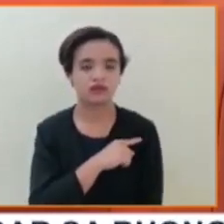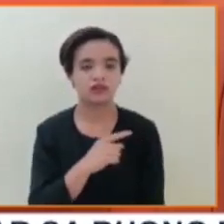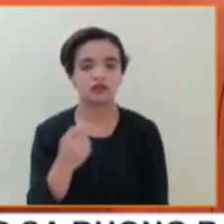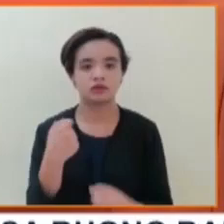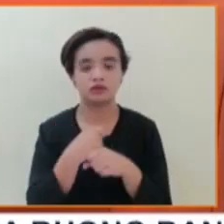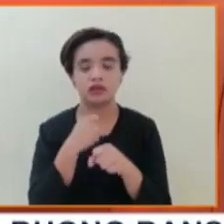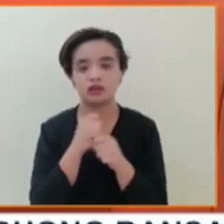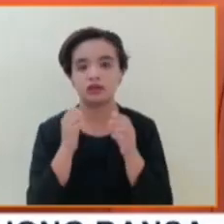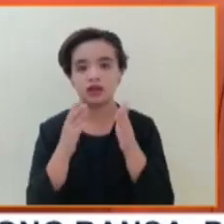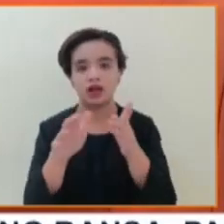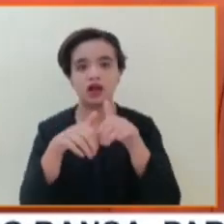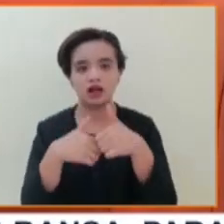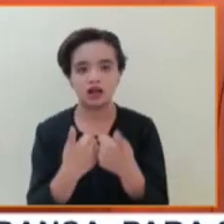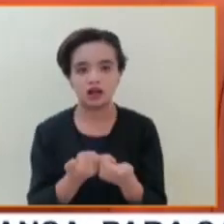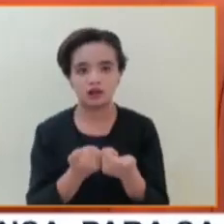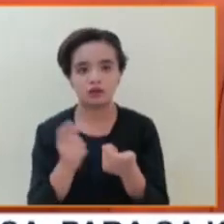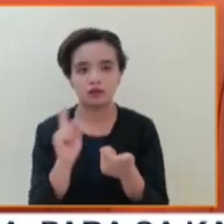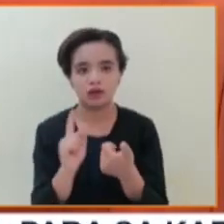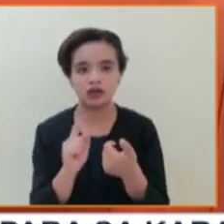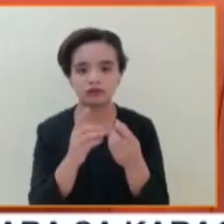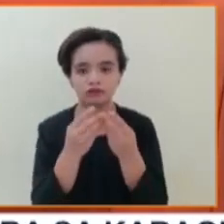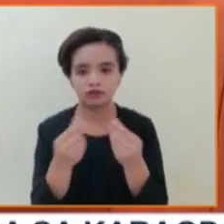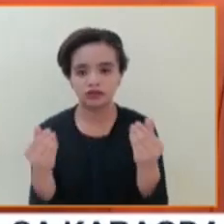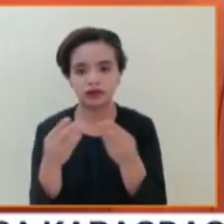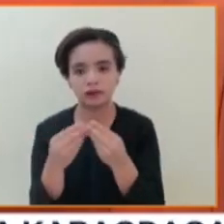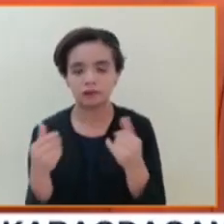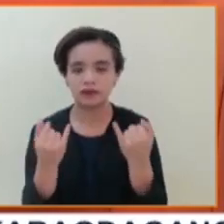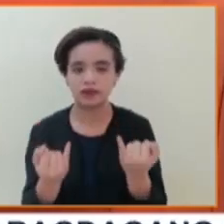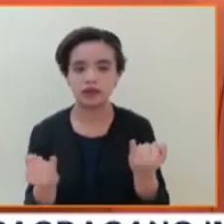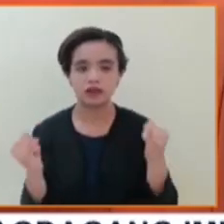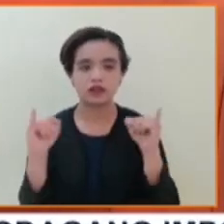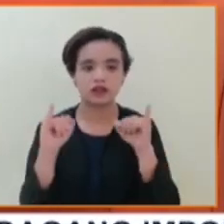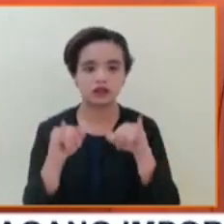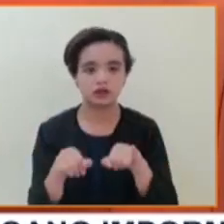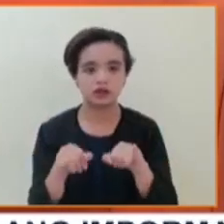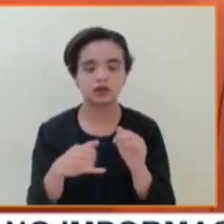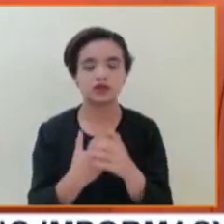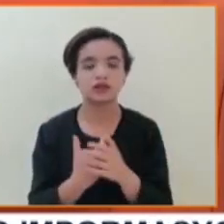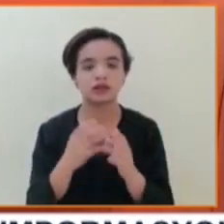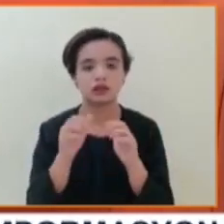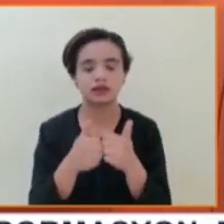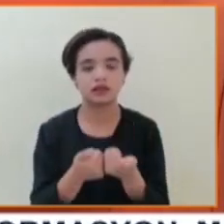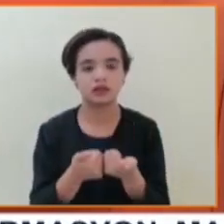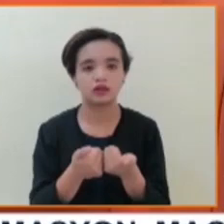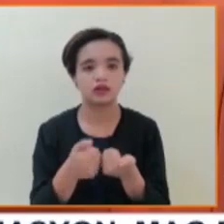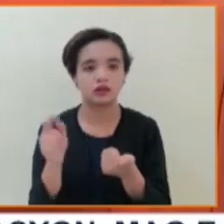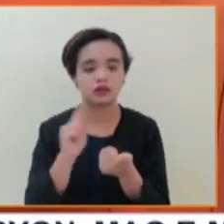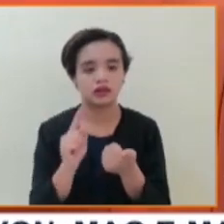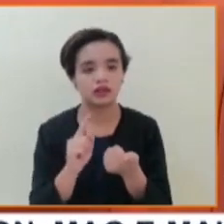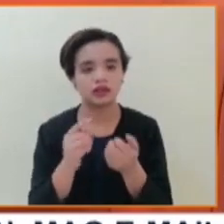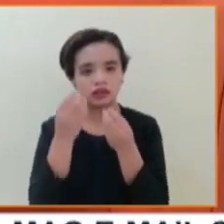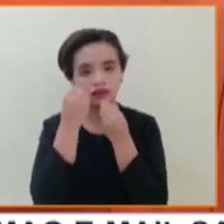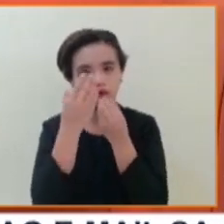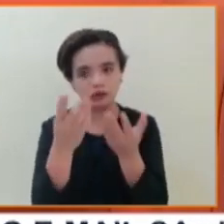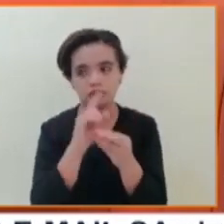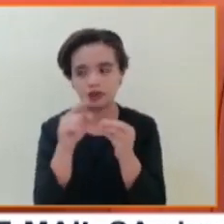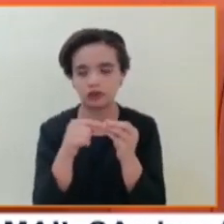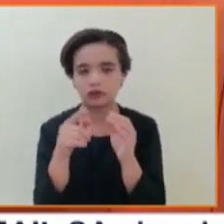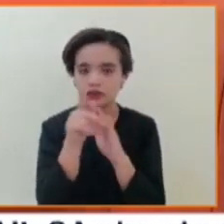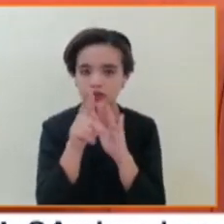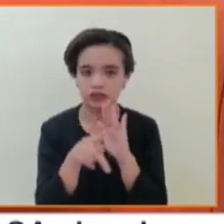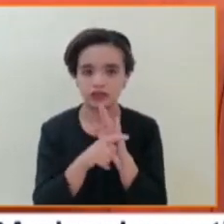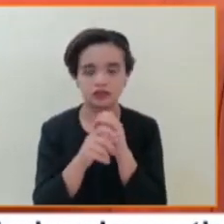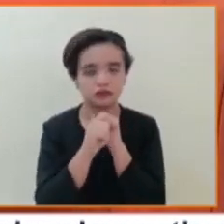tayo tutugon sa mga issue. Or doon sa kung paano natin i-communicate yung mga polisiya at advokasiya na itinataguyod ng